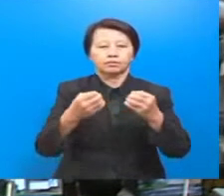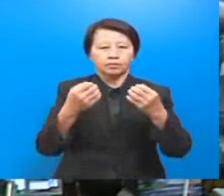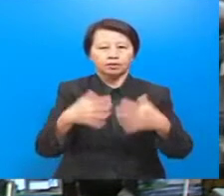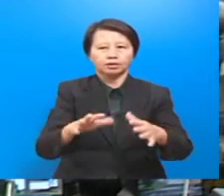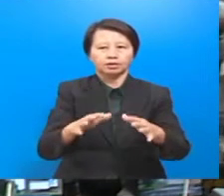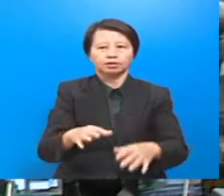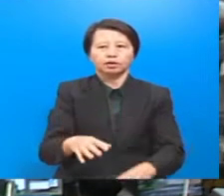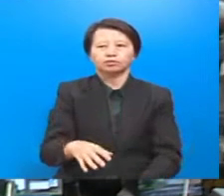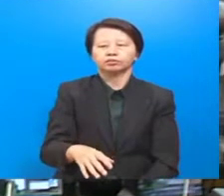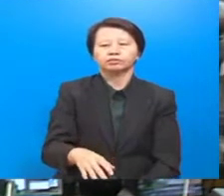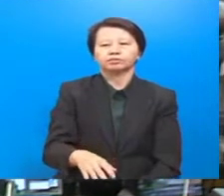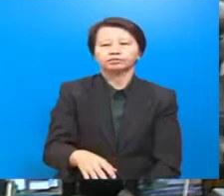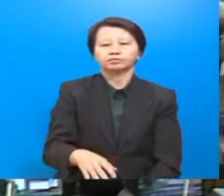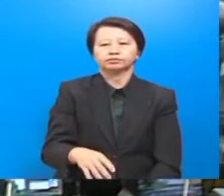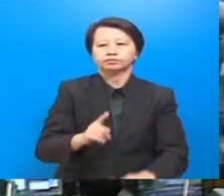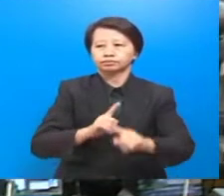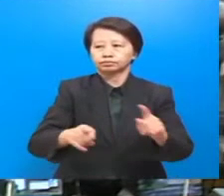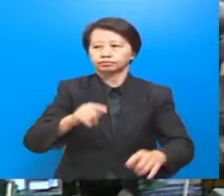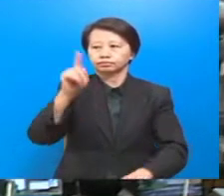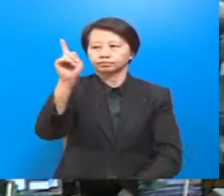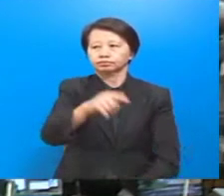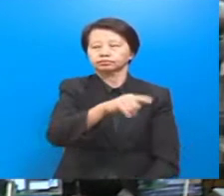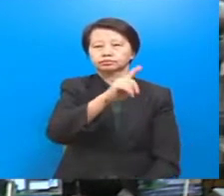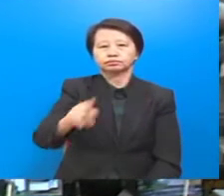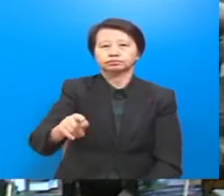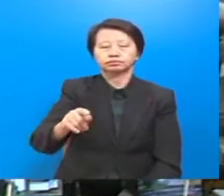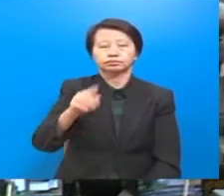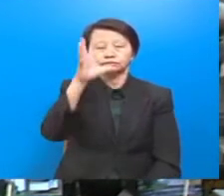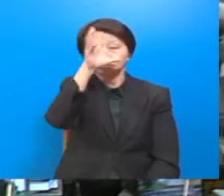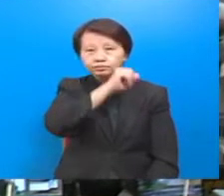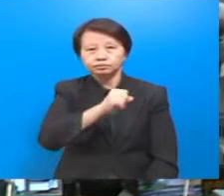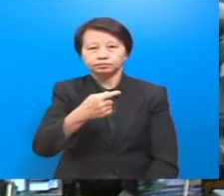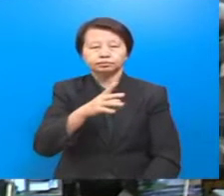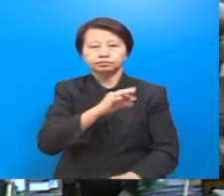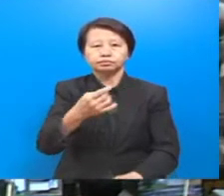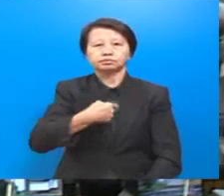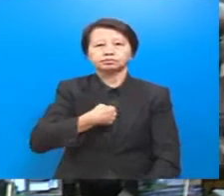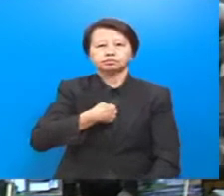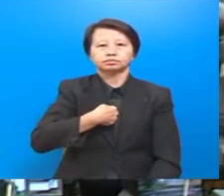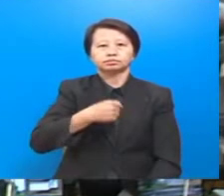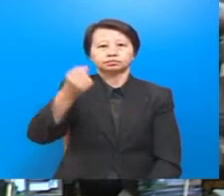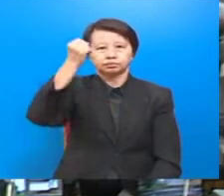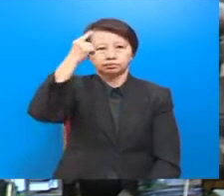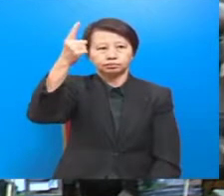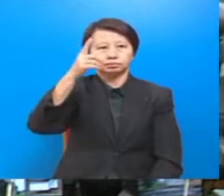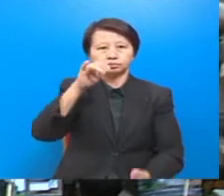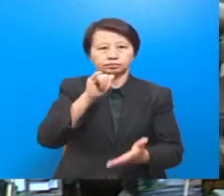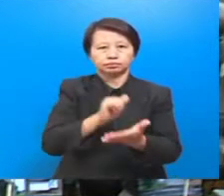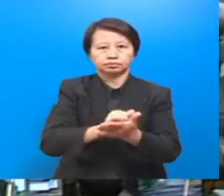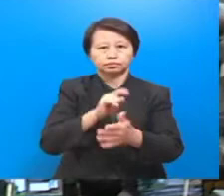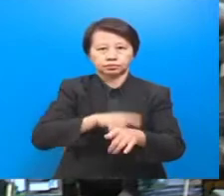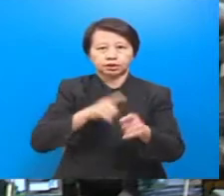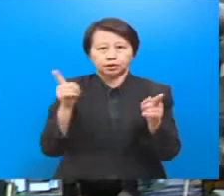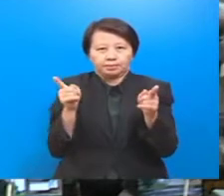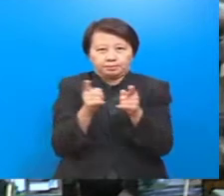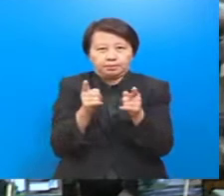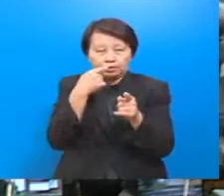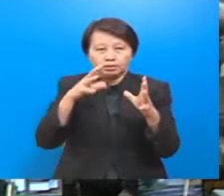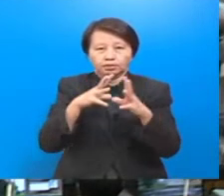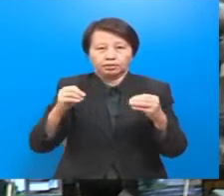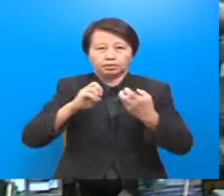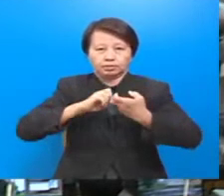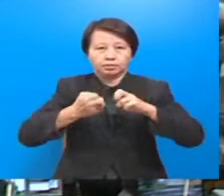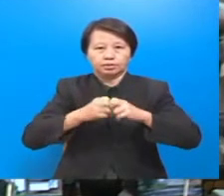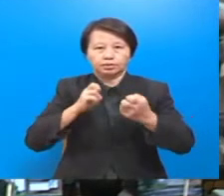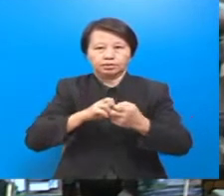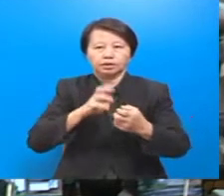dapat memperoleh itu tetapi dibatalkan dan saya difahamkan eh itu merupakan cangkem asap.png untuk menyesaikan masalah